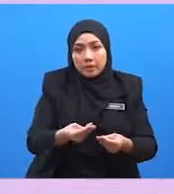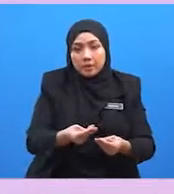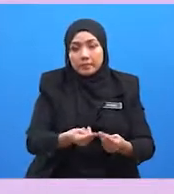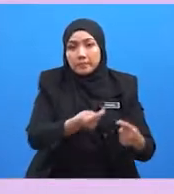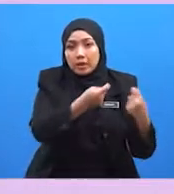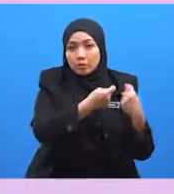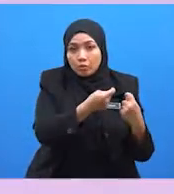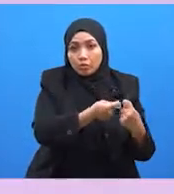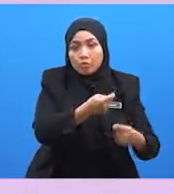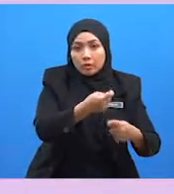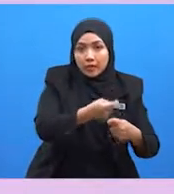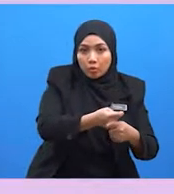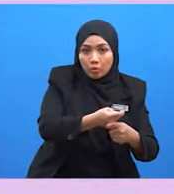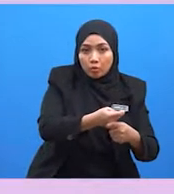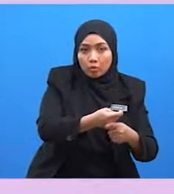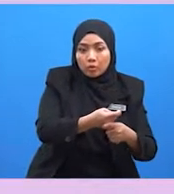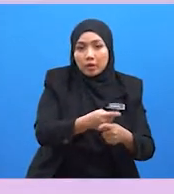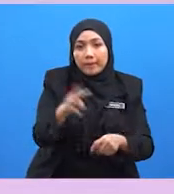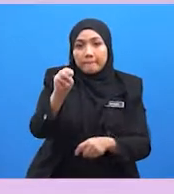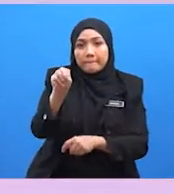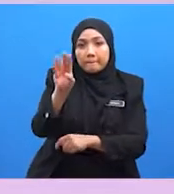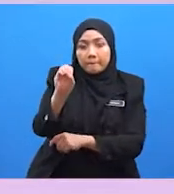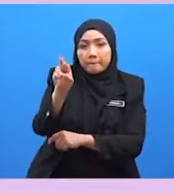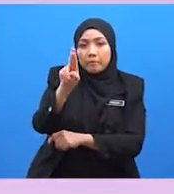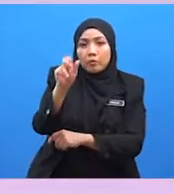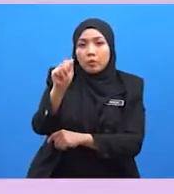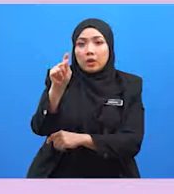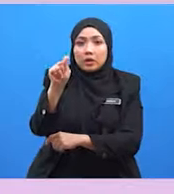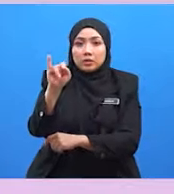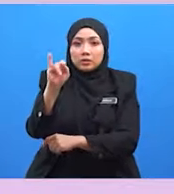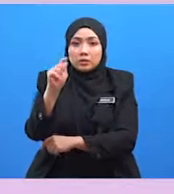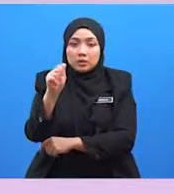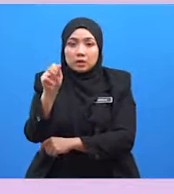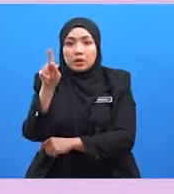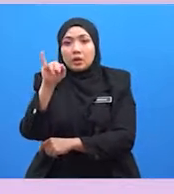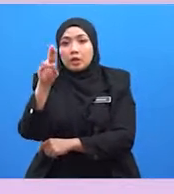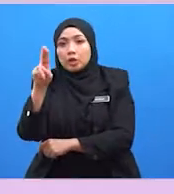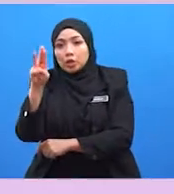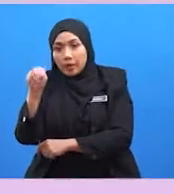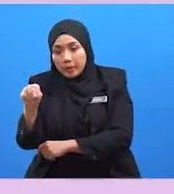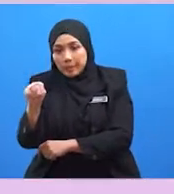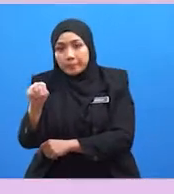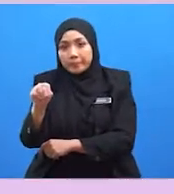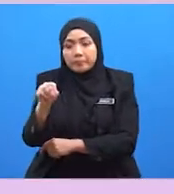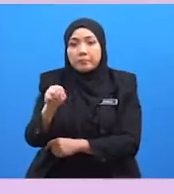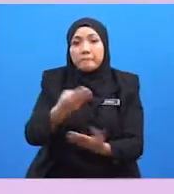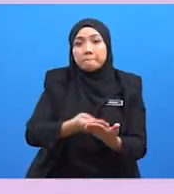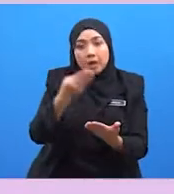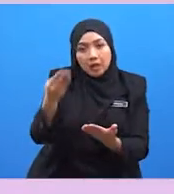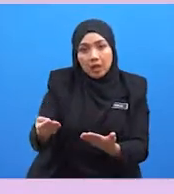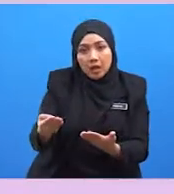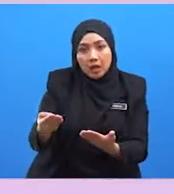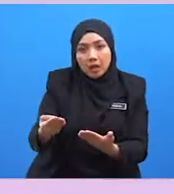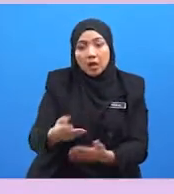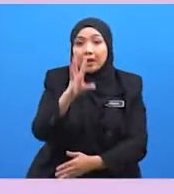penangguhan atau moratorium bayaran pinjaman selama 6 bulan kepada